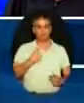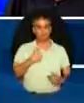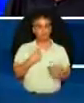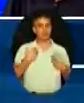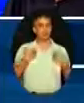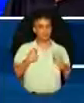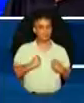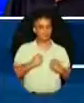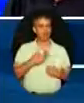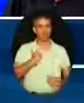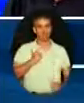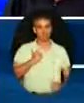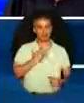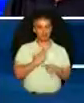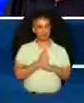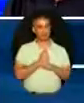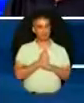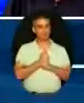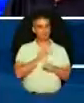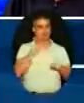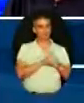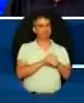צה"ל, מצליחים לשים